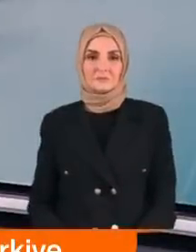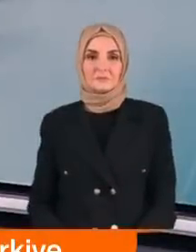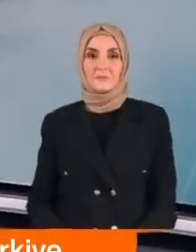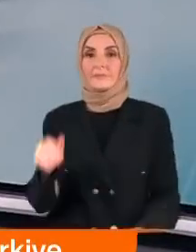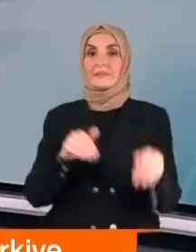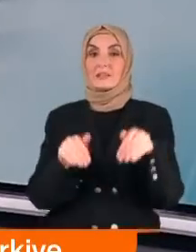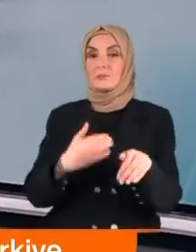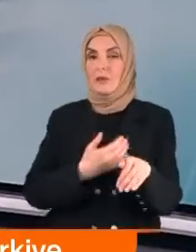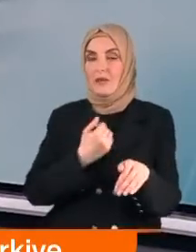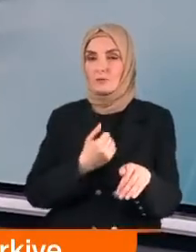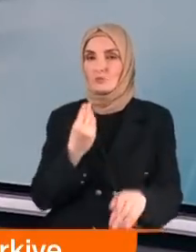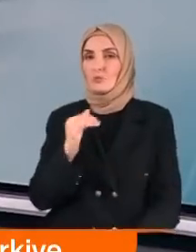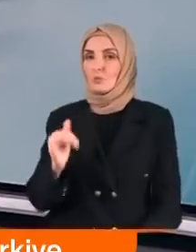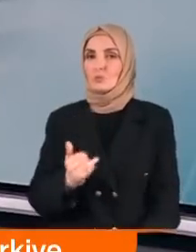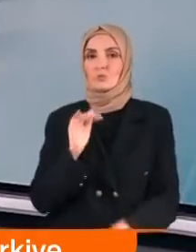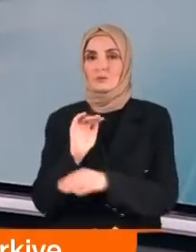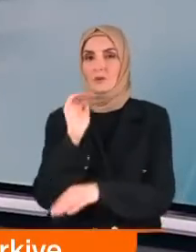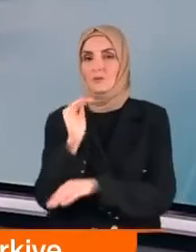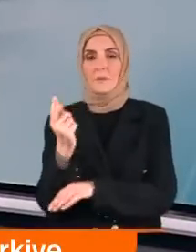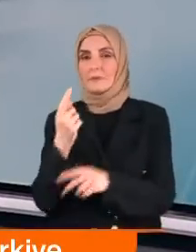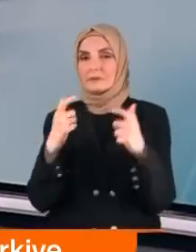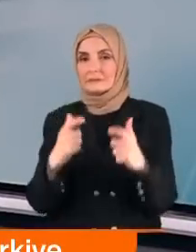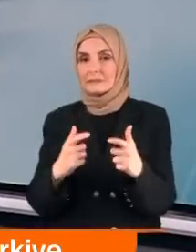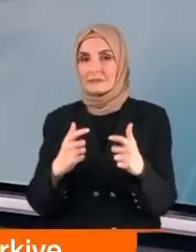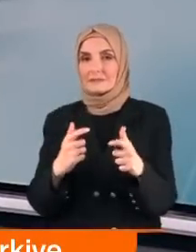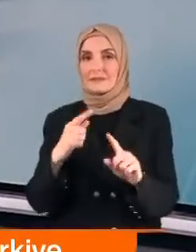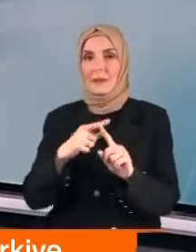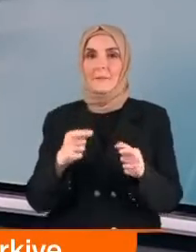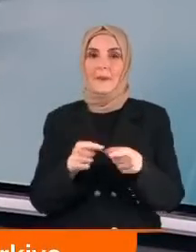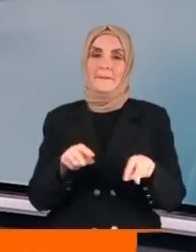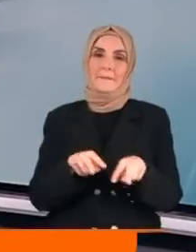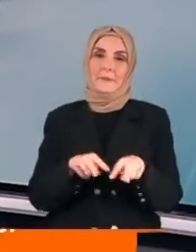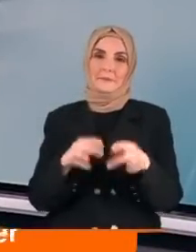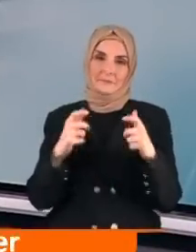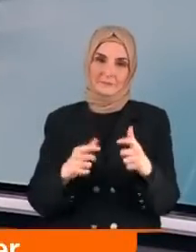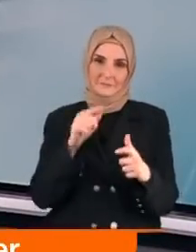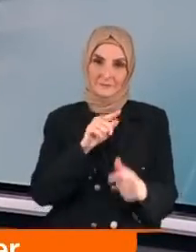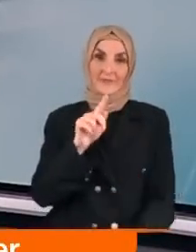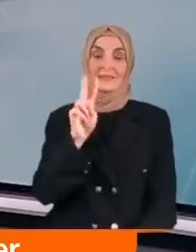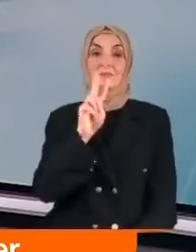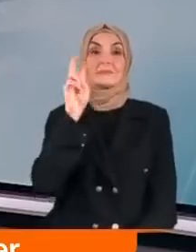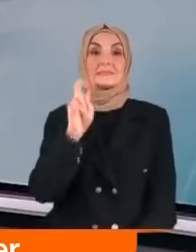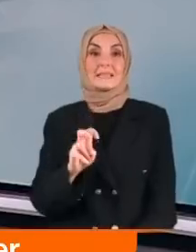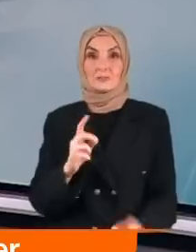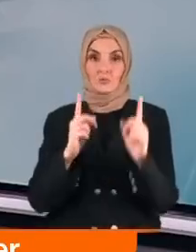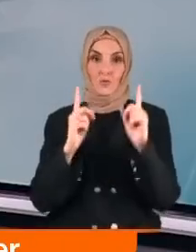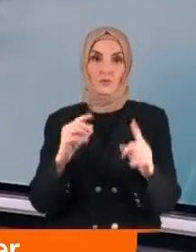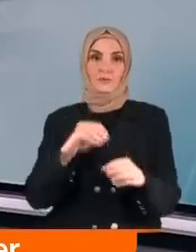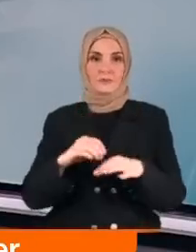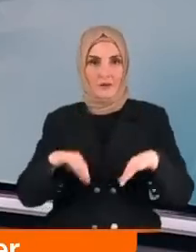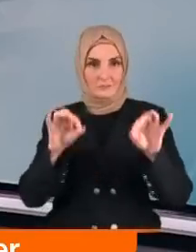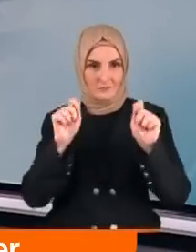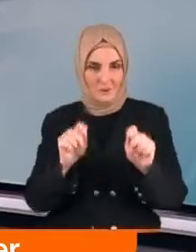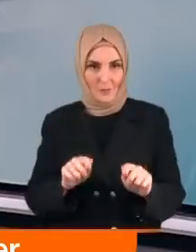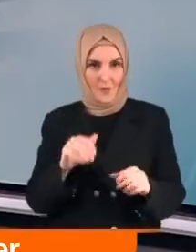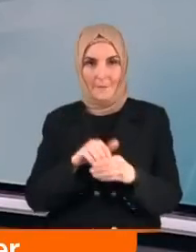Seçim heyecanının en yoğun yaşandığı yerlerden biri de Türkiye Büyük Millet Meclisi. 28. döneme hazırlanan mecliste şu sıralar